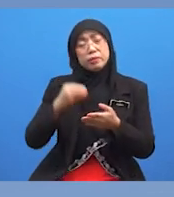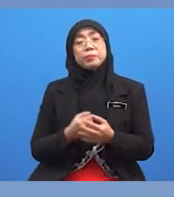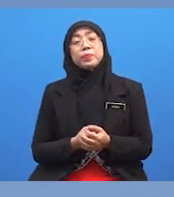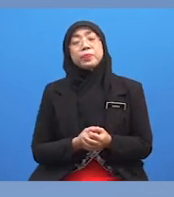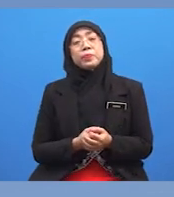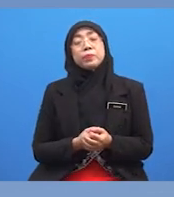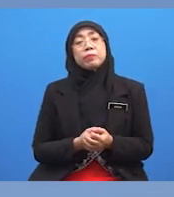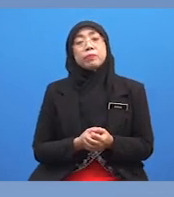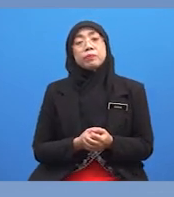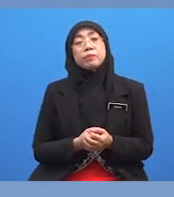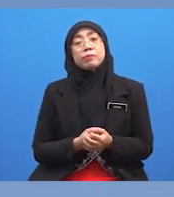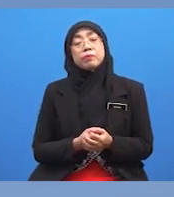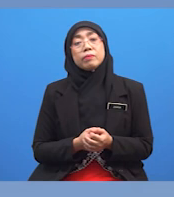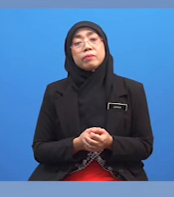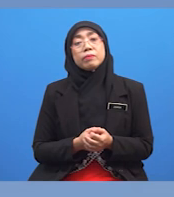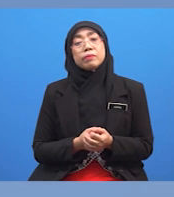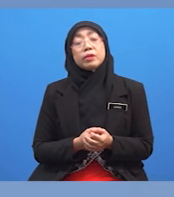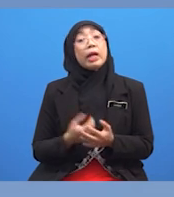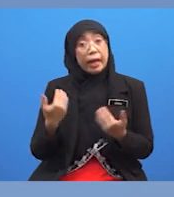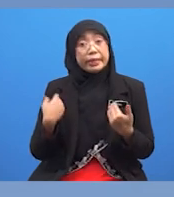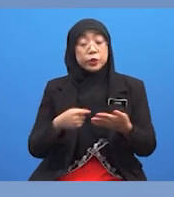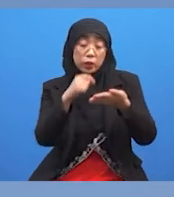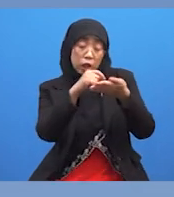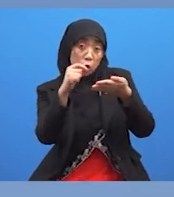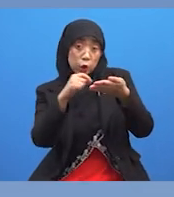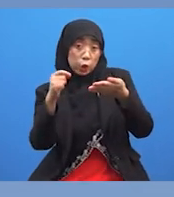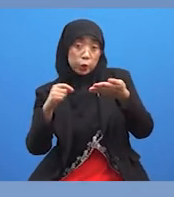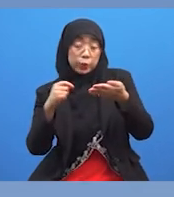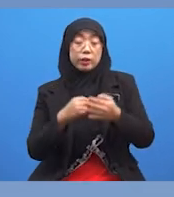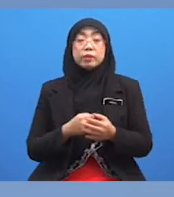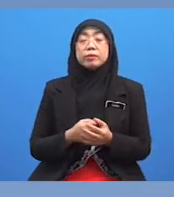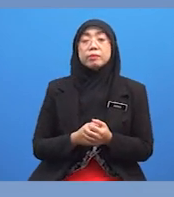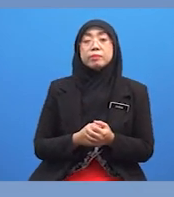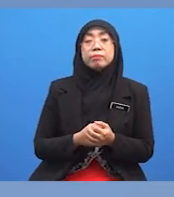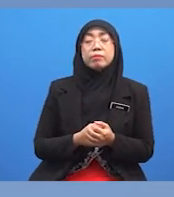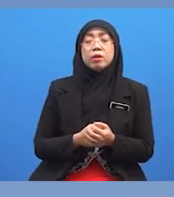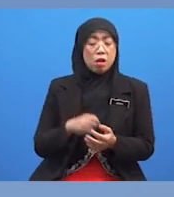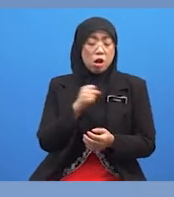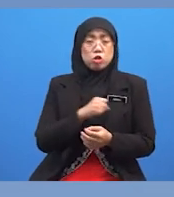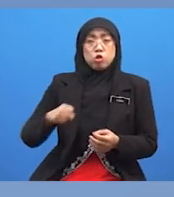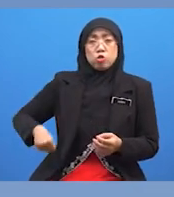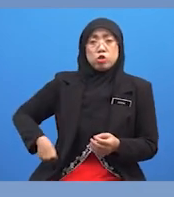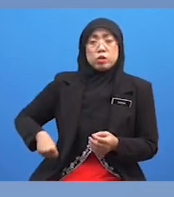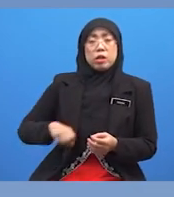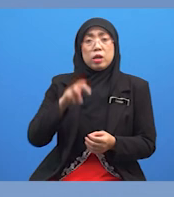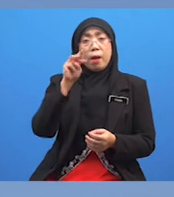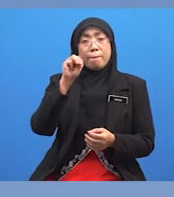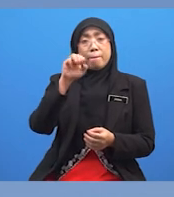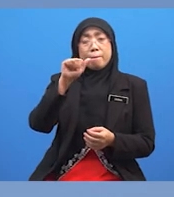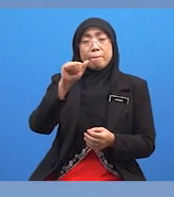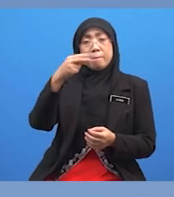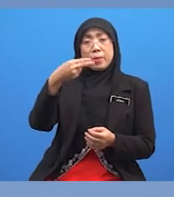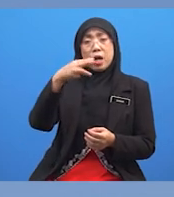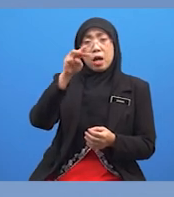Para pelajar sekalian, turut dicatatkan oleh pengarang adalah perihal Sultan Mahmud Shah